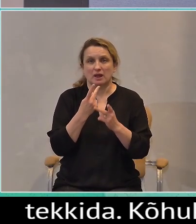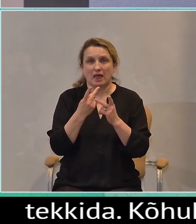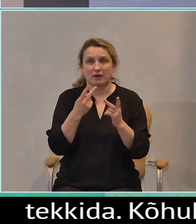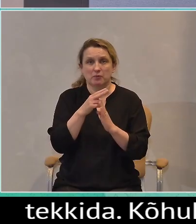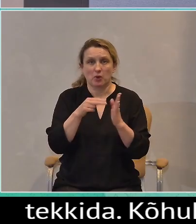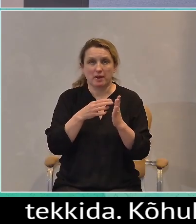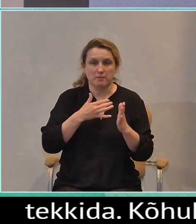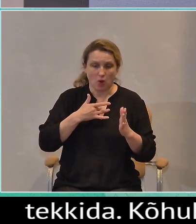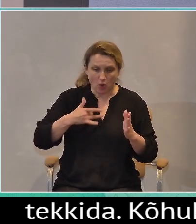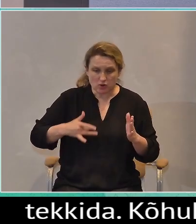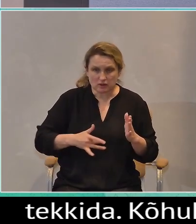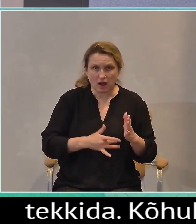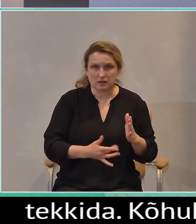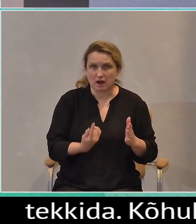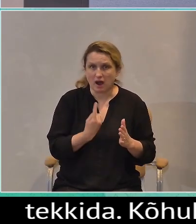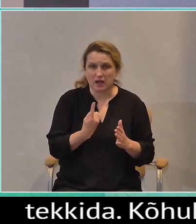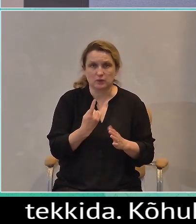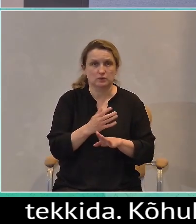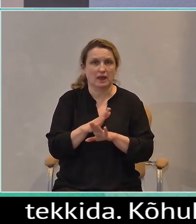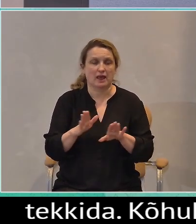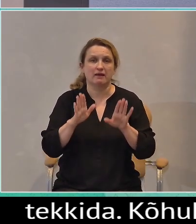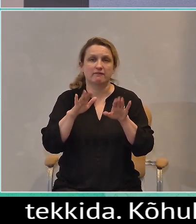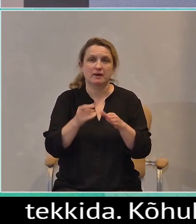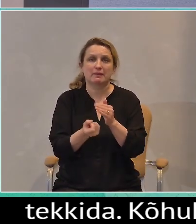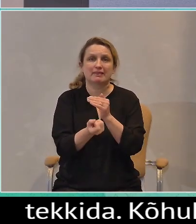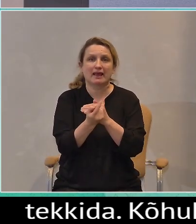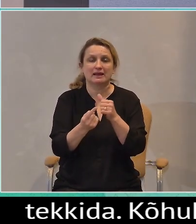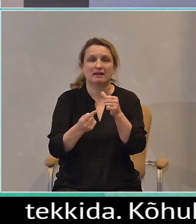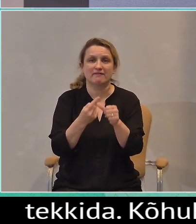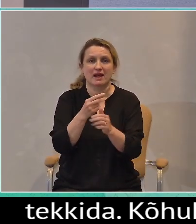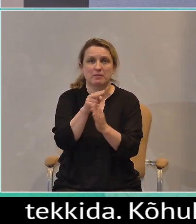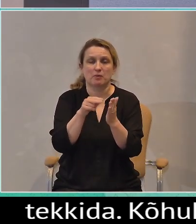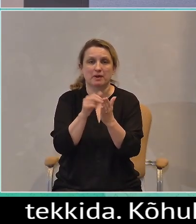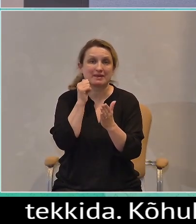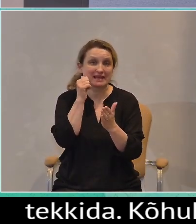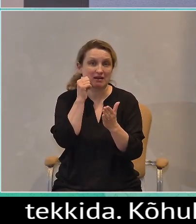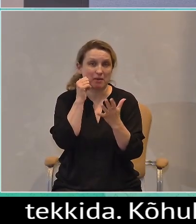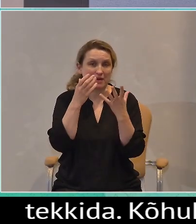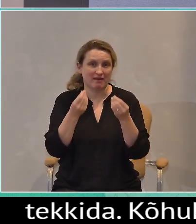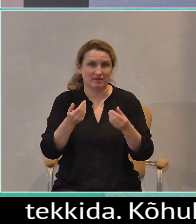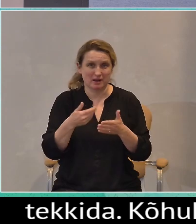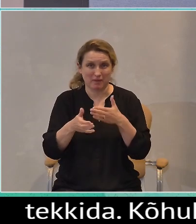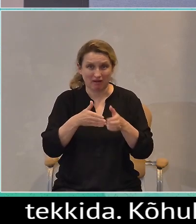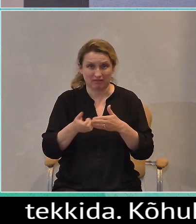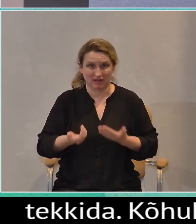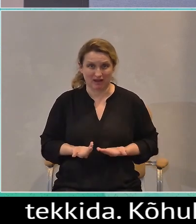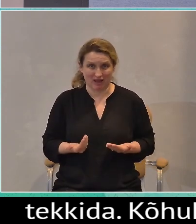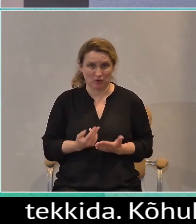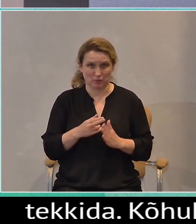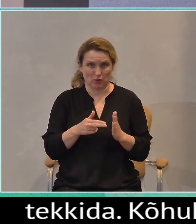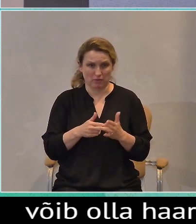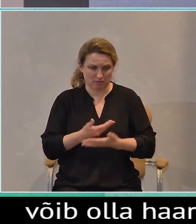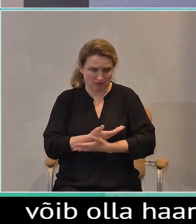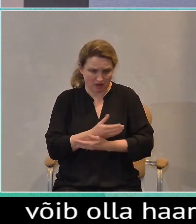probleeme organsüsteemide poolt, aga lisaks võib tekkida ka see mure või on ka igapäevase praktilise elu mured, nagu kuidas siis